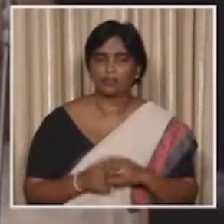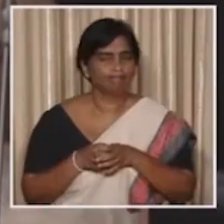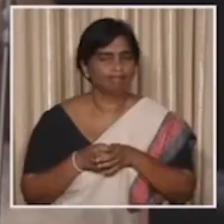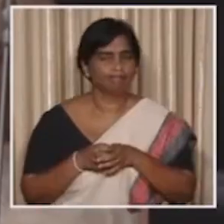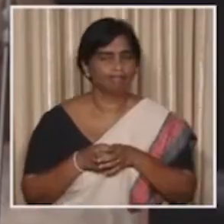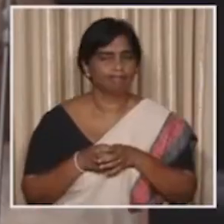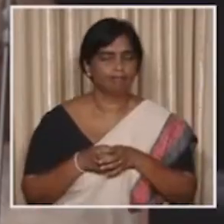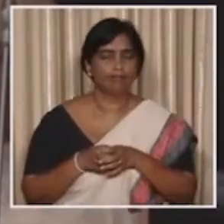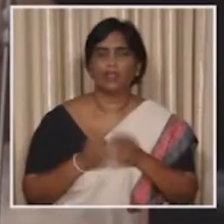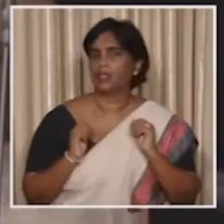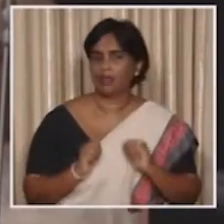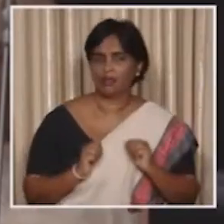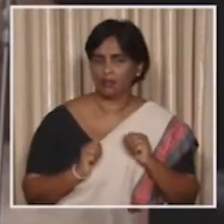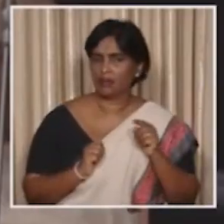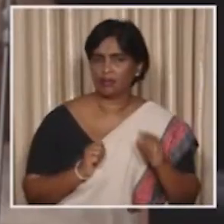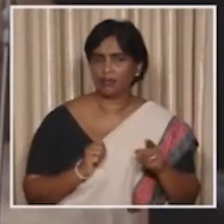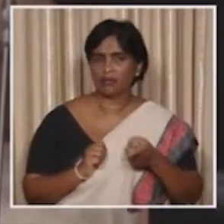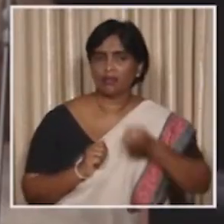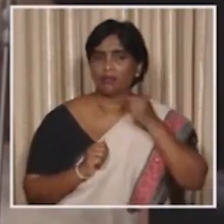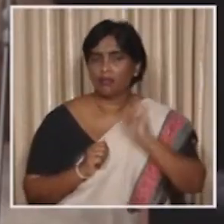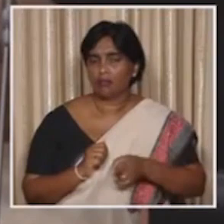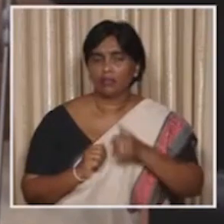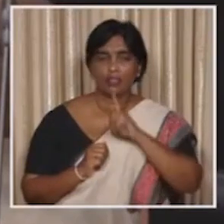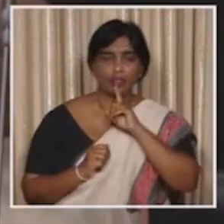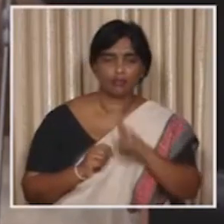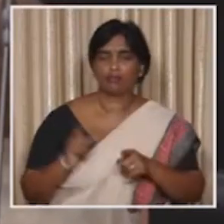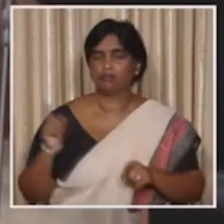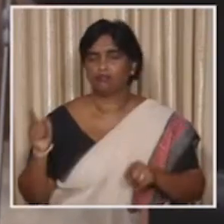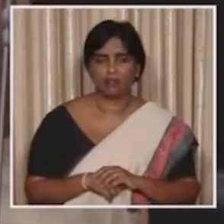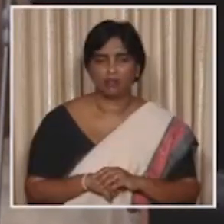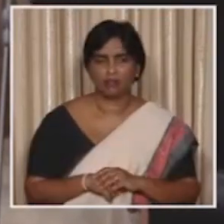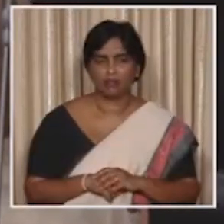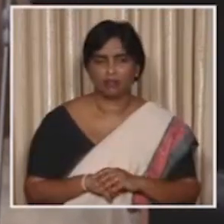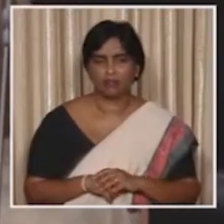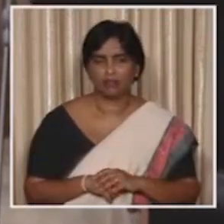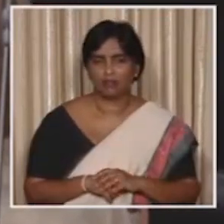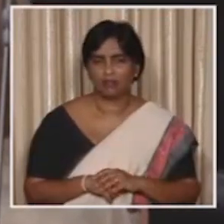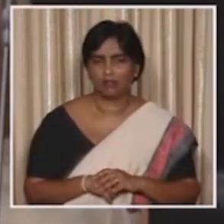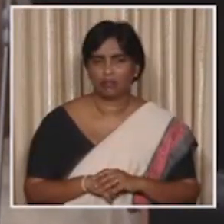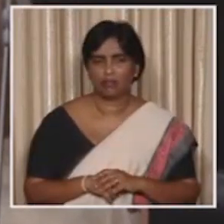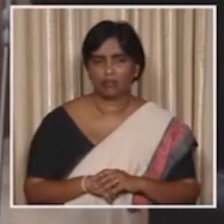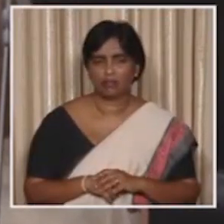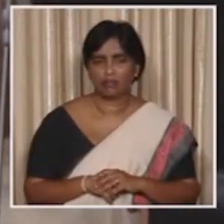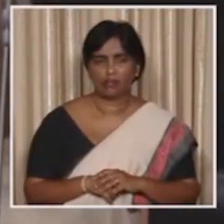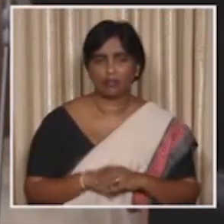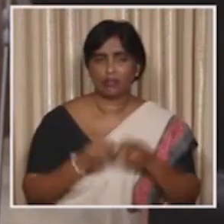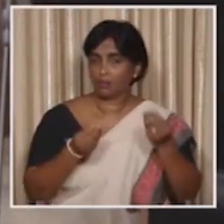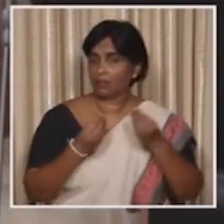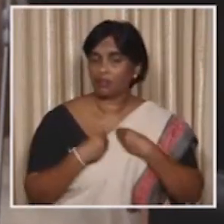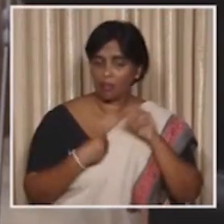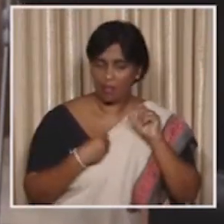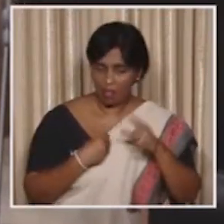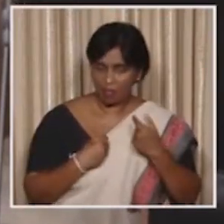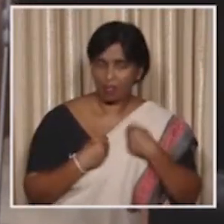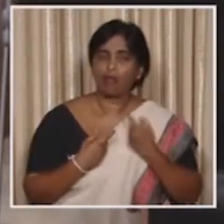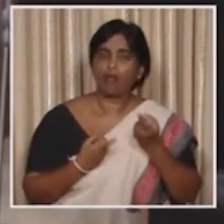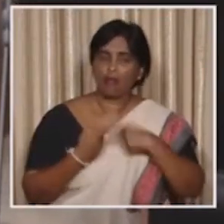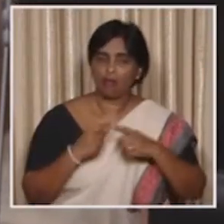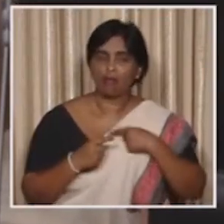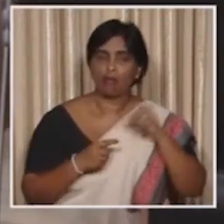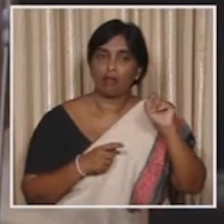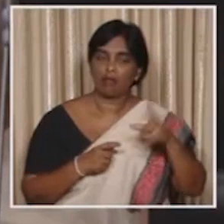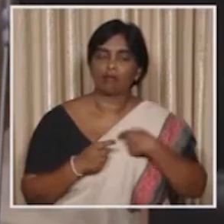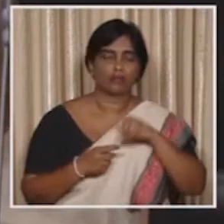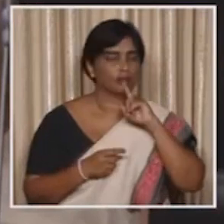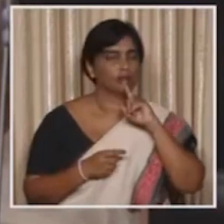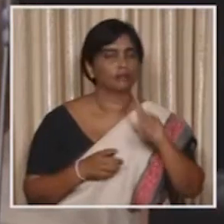වෙලා. ඇයි යා මේ තීන්දුව දුන්නා කියලා තව තීන්දුව දුන්නා කියලා. එතැ මට ඒවල තිබුණේ මේ නම මමයි ආපෝයේ නම එවන්න